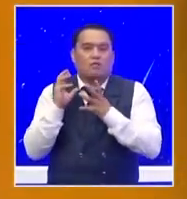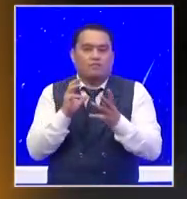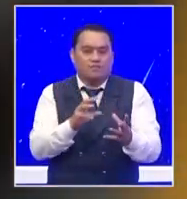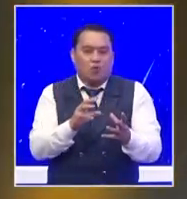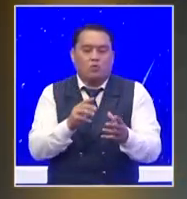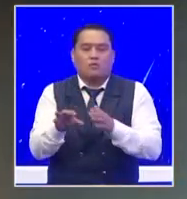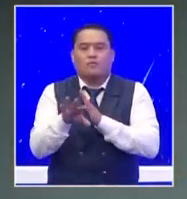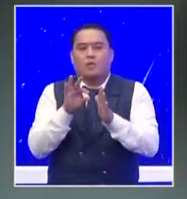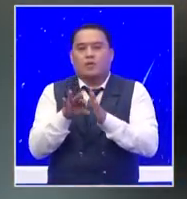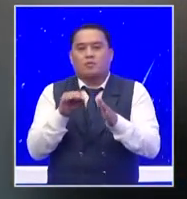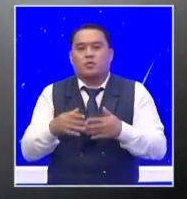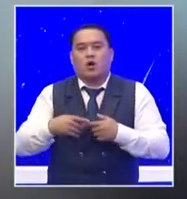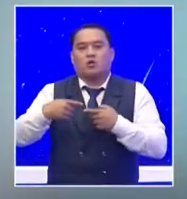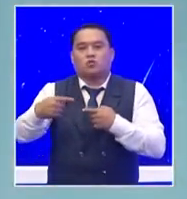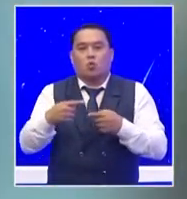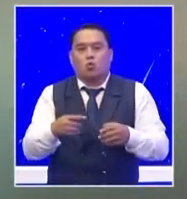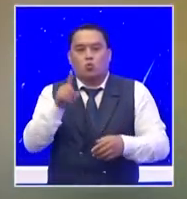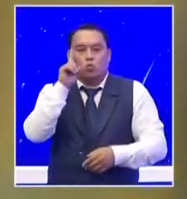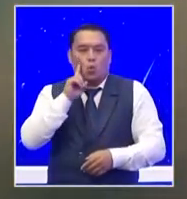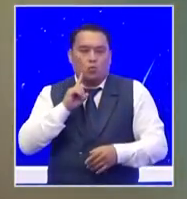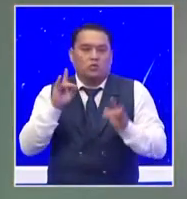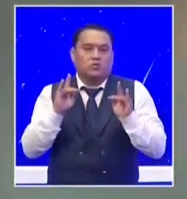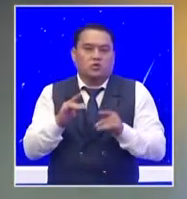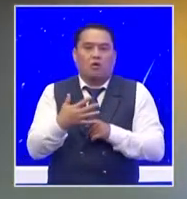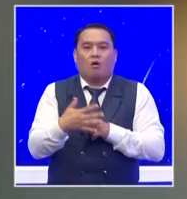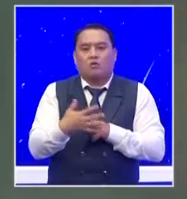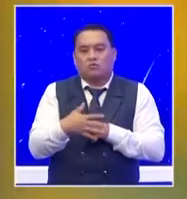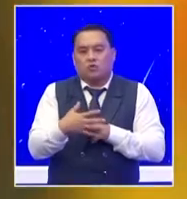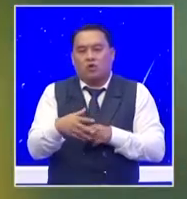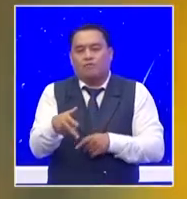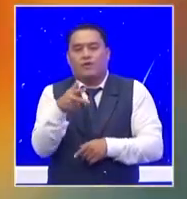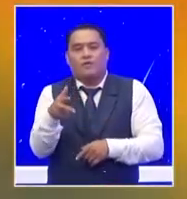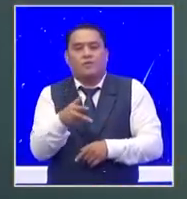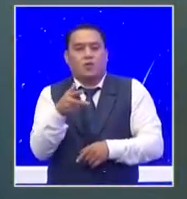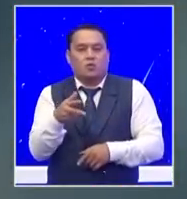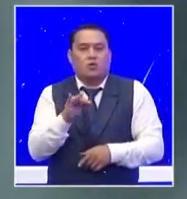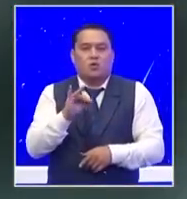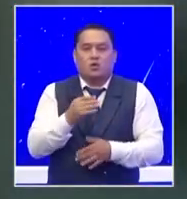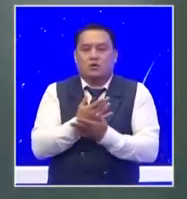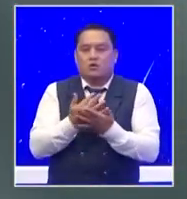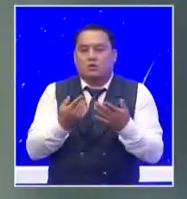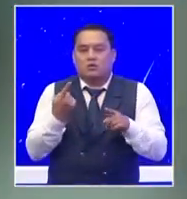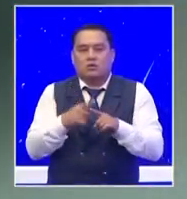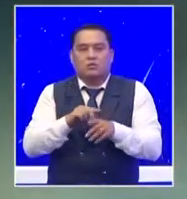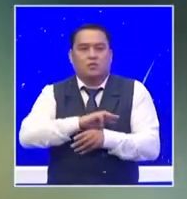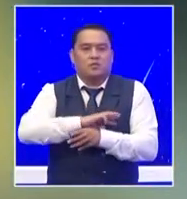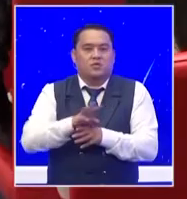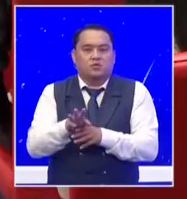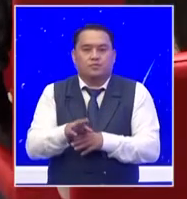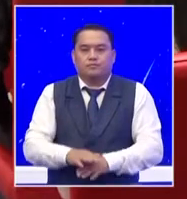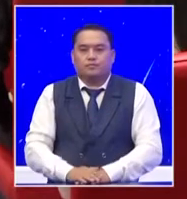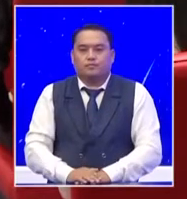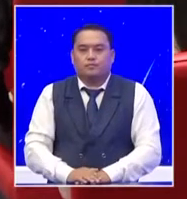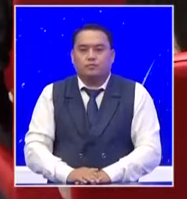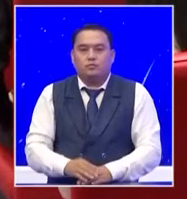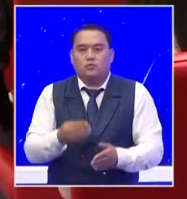Модели подобраны с просторными удобными салонами, кондиционерами, камерами видеонаблюдения и прочим техническим оснащением.